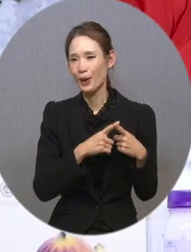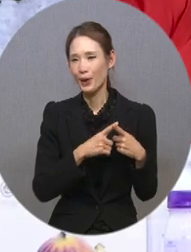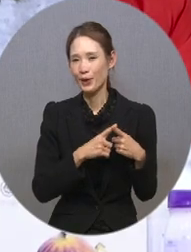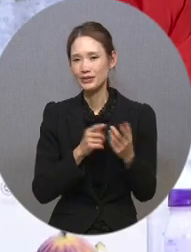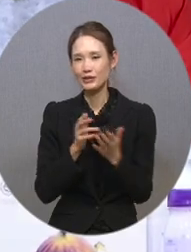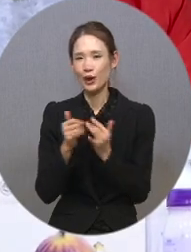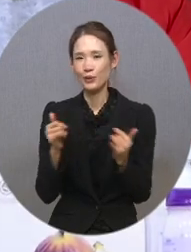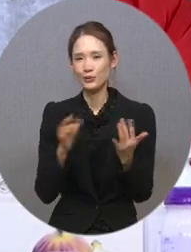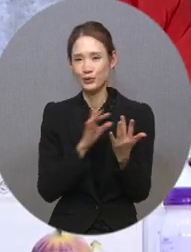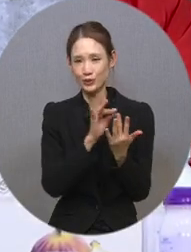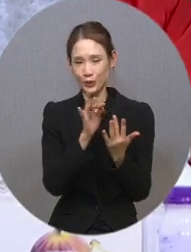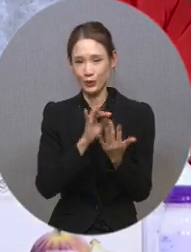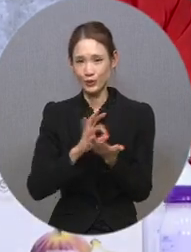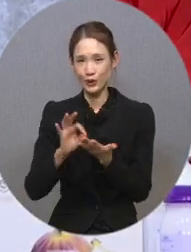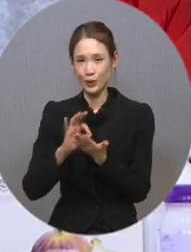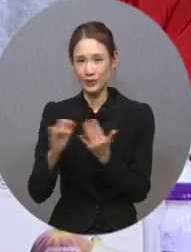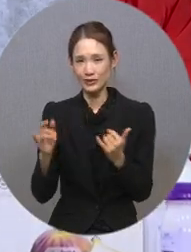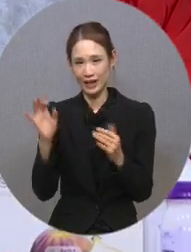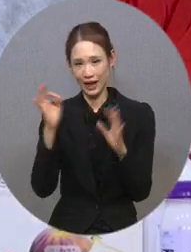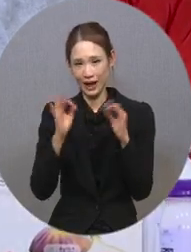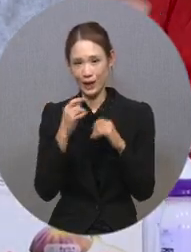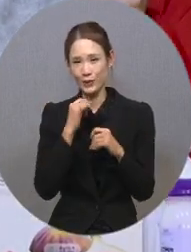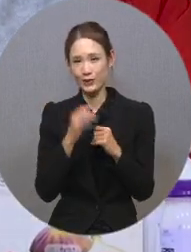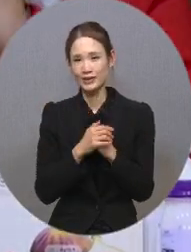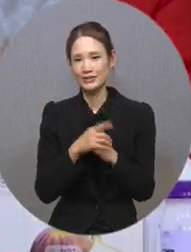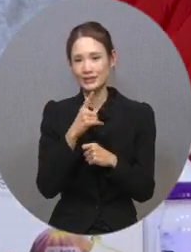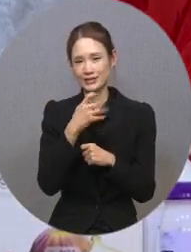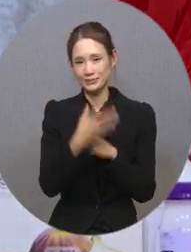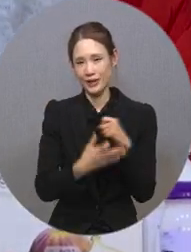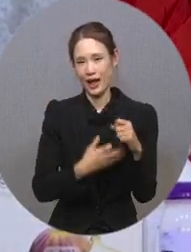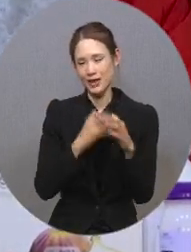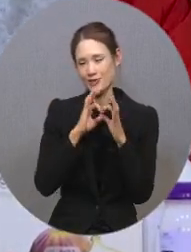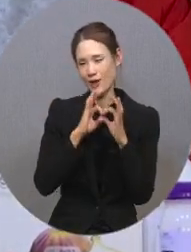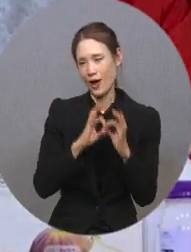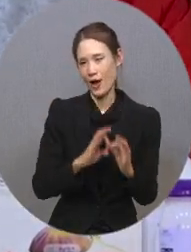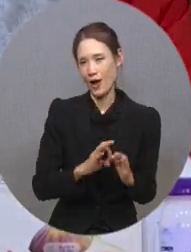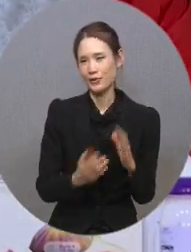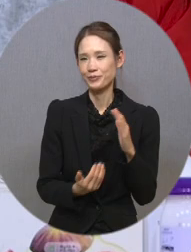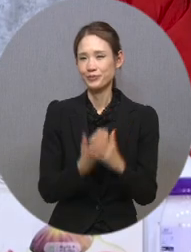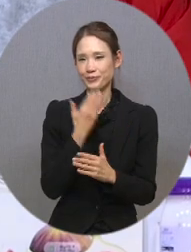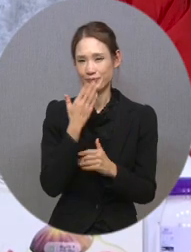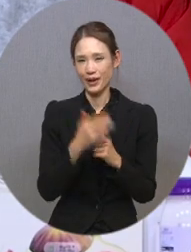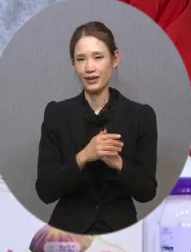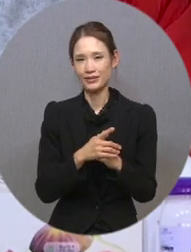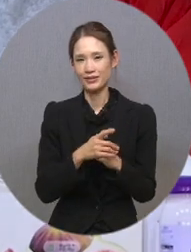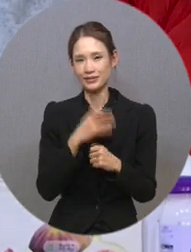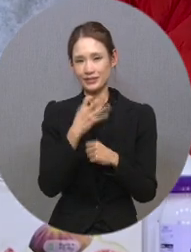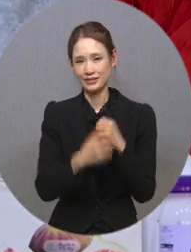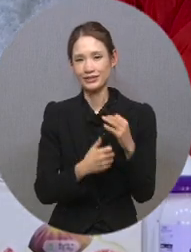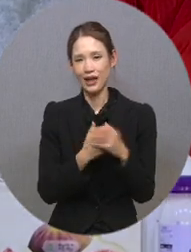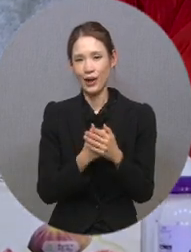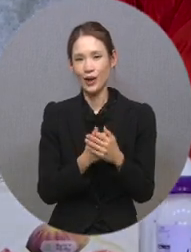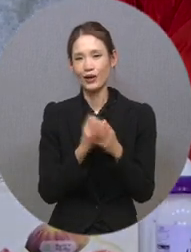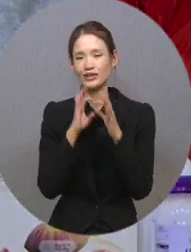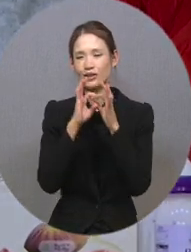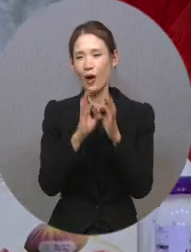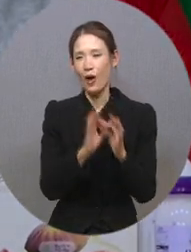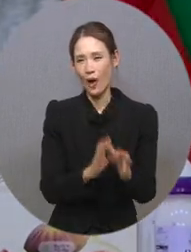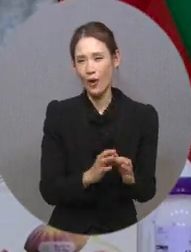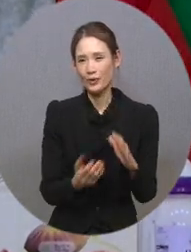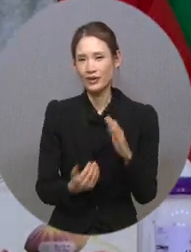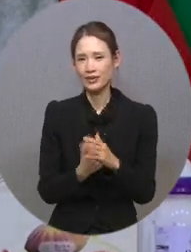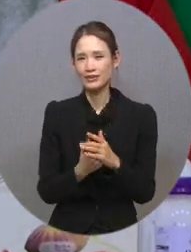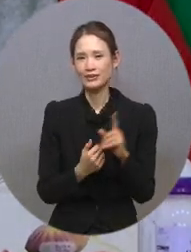전문가가 선정하고 또 소비자가 찾는 최고의 쌀로 달맞이 쌀이 선정이 됐습니다. 달맞이 쌀이 연 14회 연속 선정이 됐습니다.